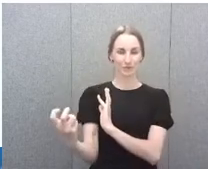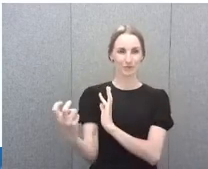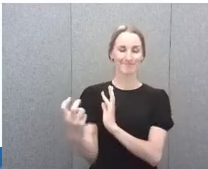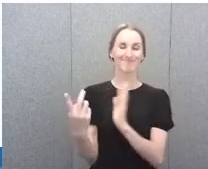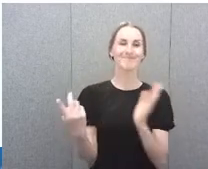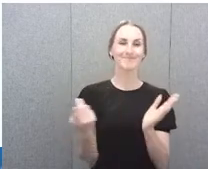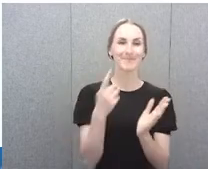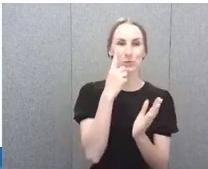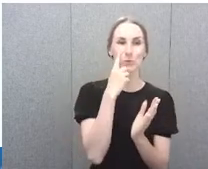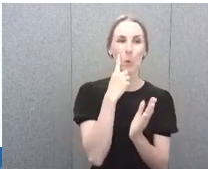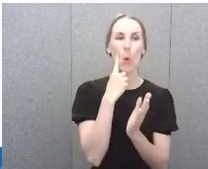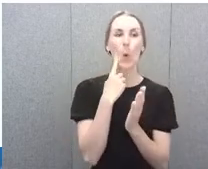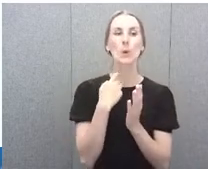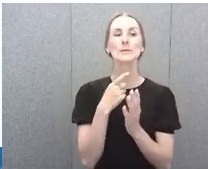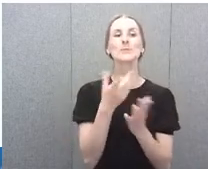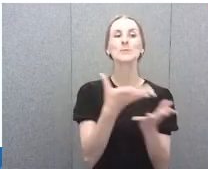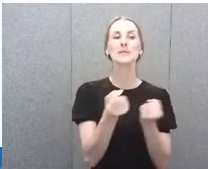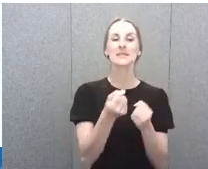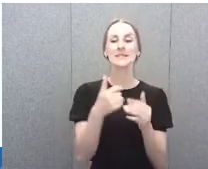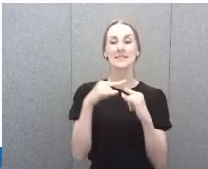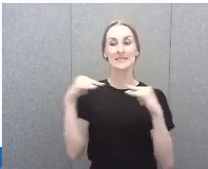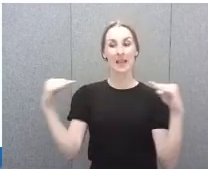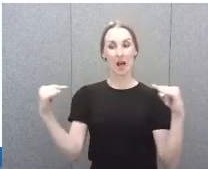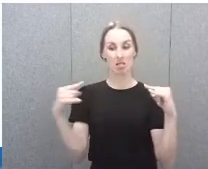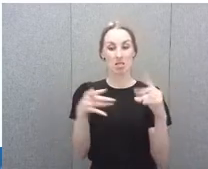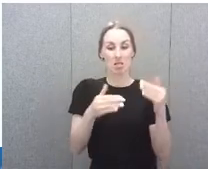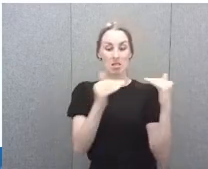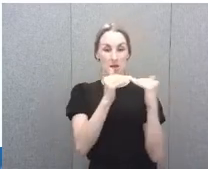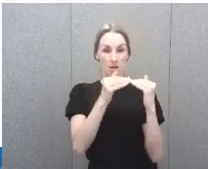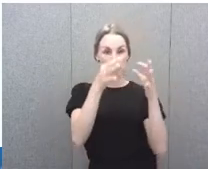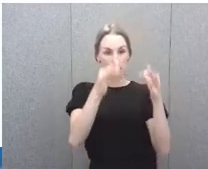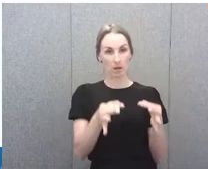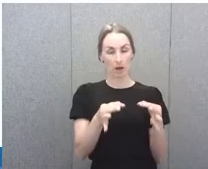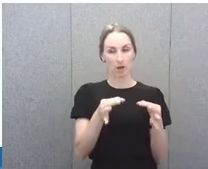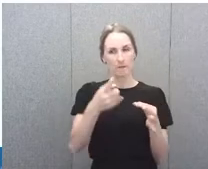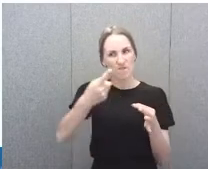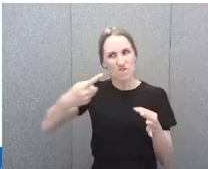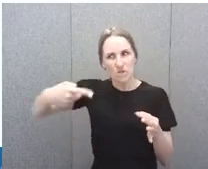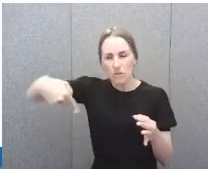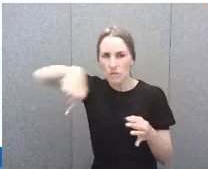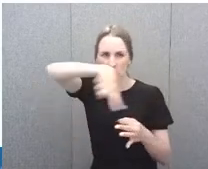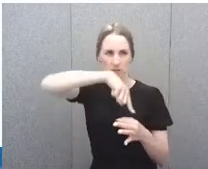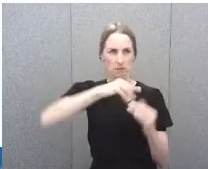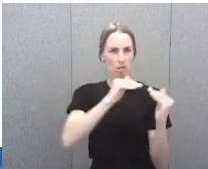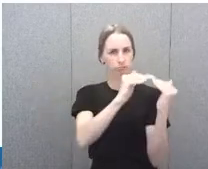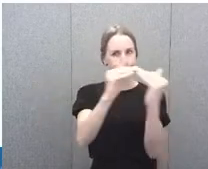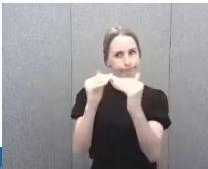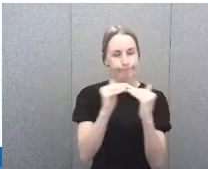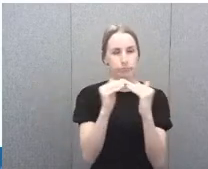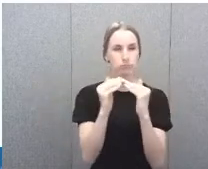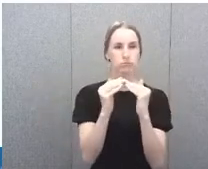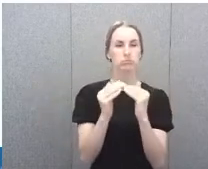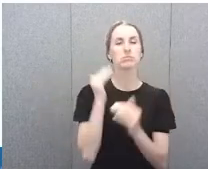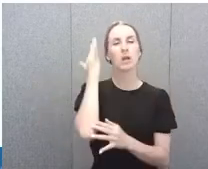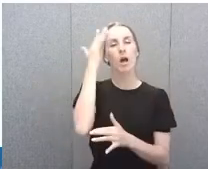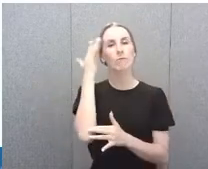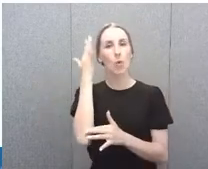выключив свой микрофон? То есть мы хотим, чтобы нас не только приняли за стол, но чтобы мы были равноправными на всех уровнях.